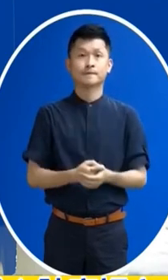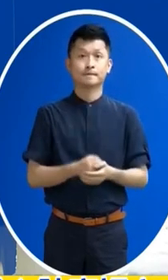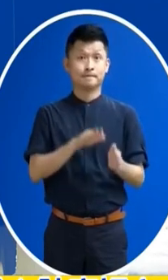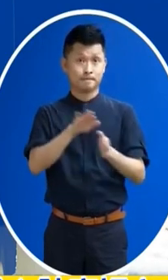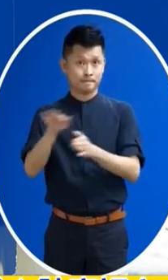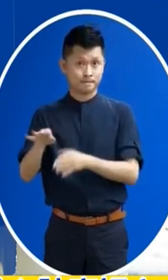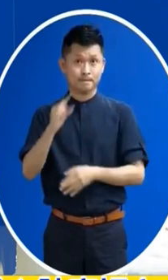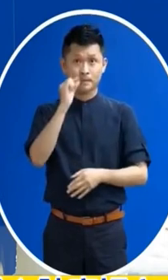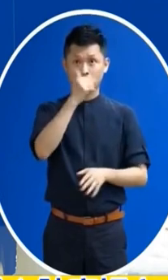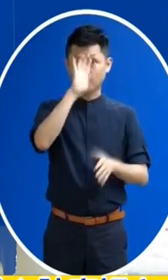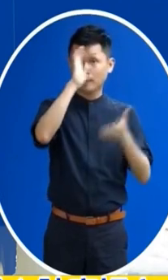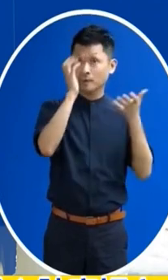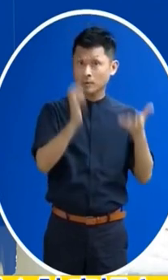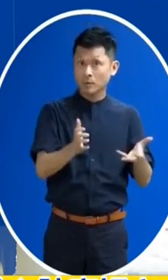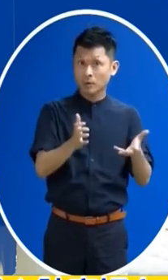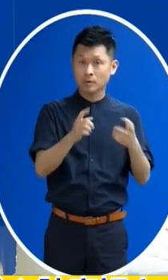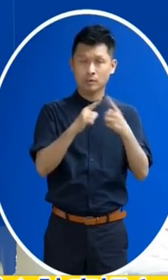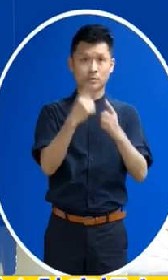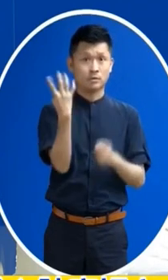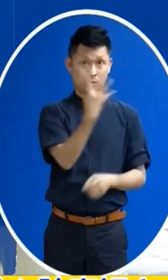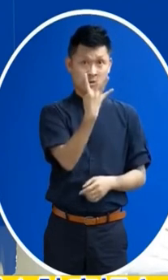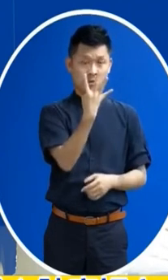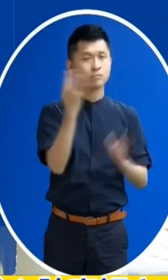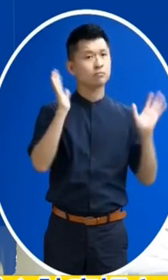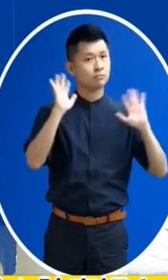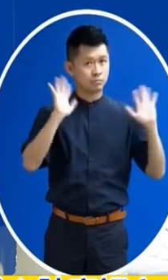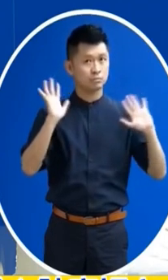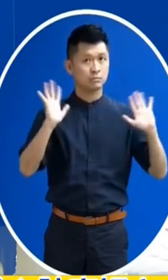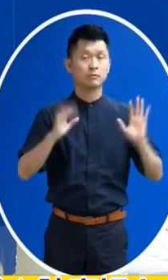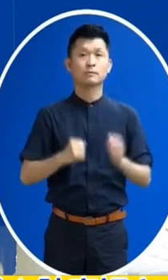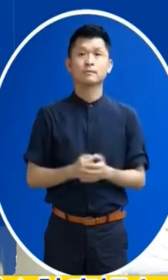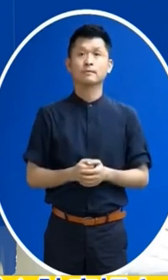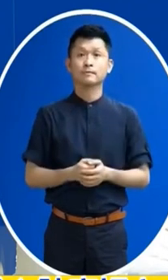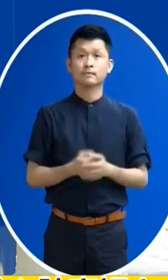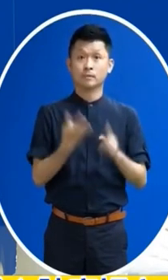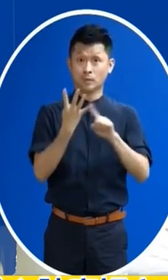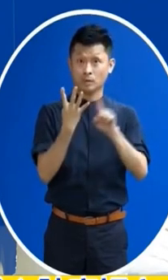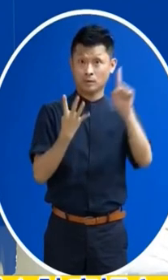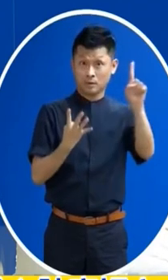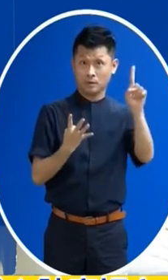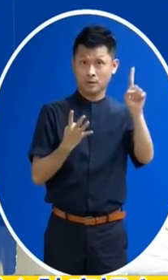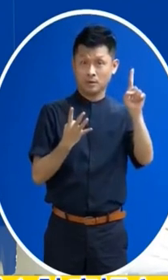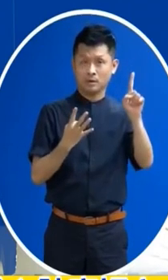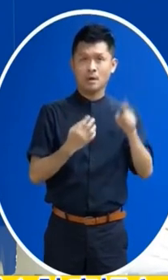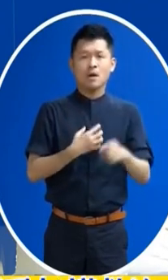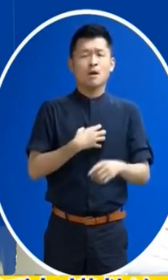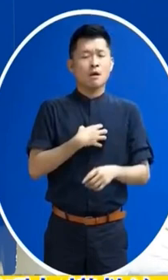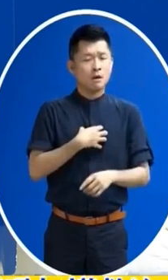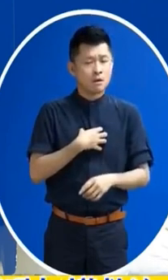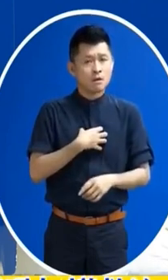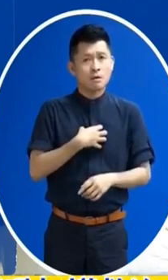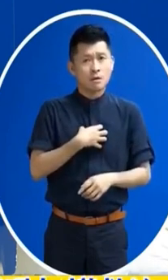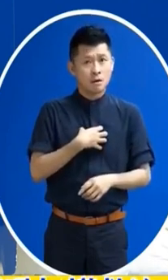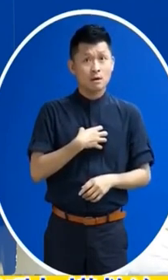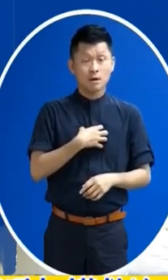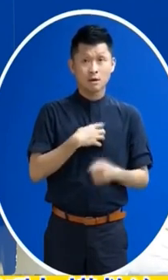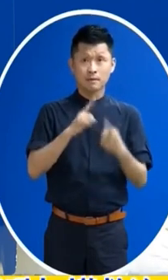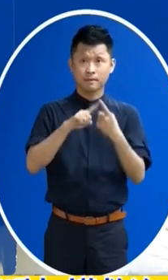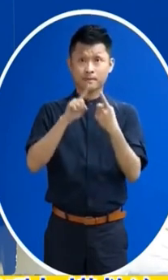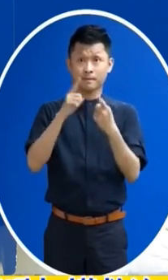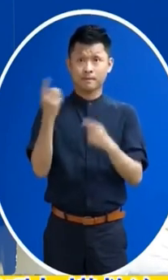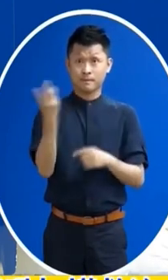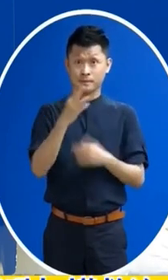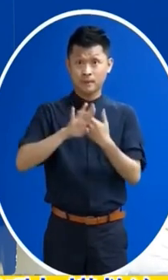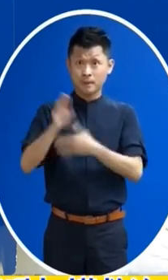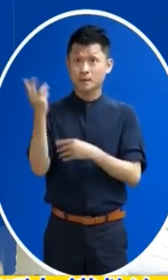外就是特殊重症的部分有4位小朋友，那其中有1位是哮吼的这个个案，另外3位都